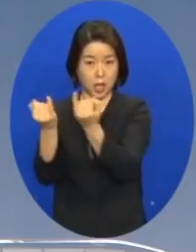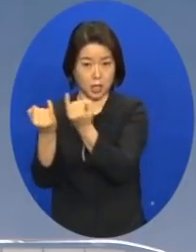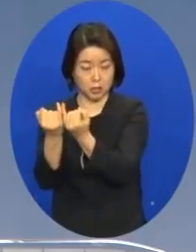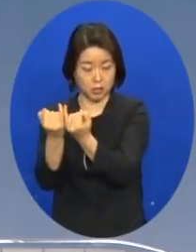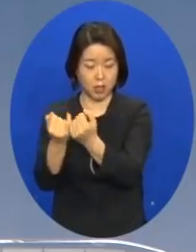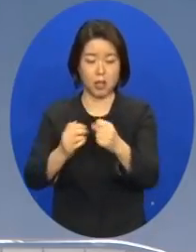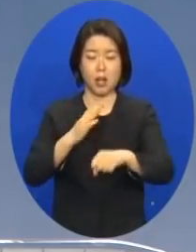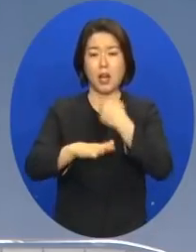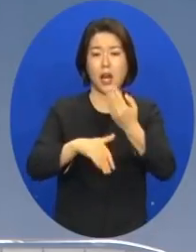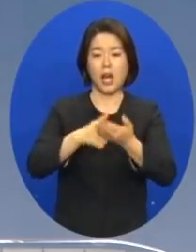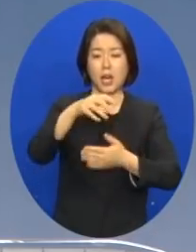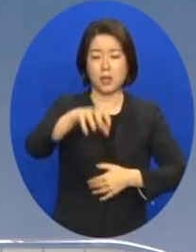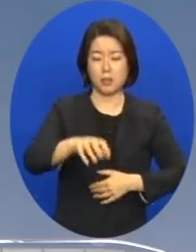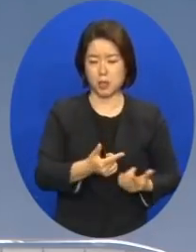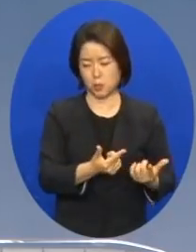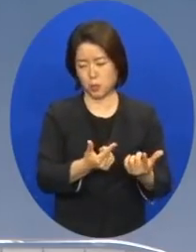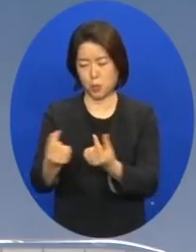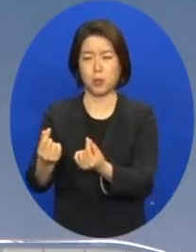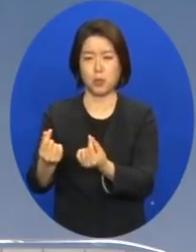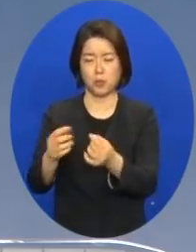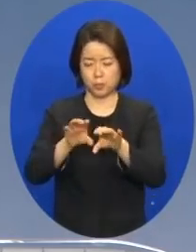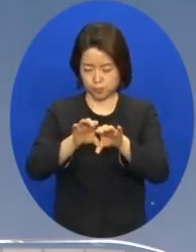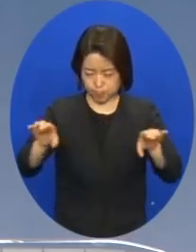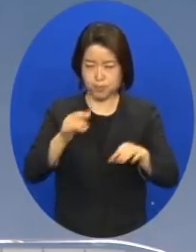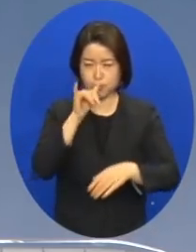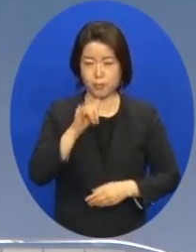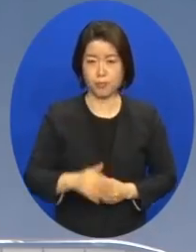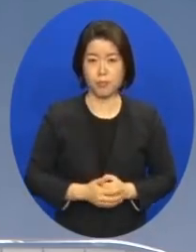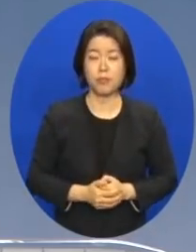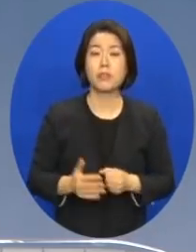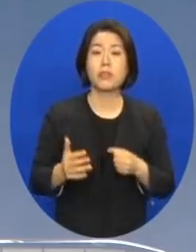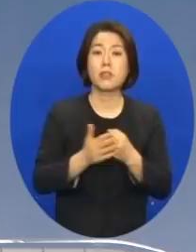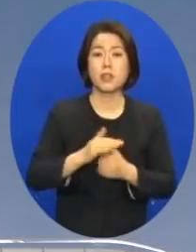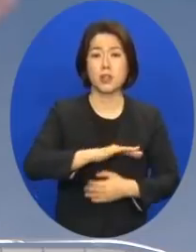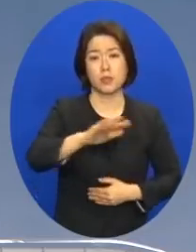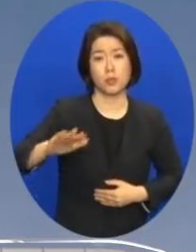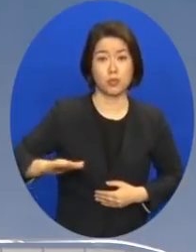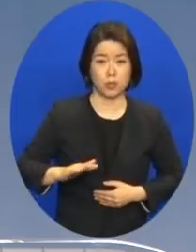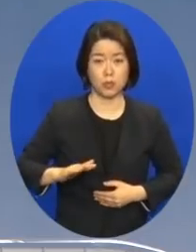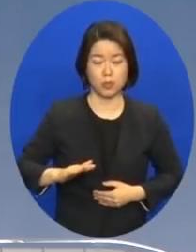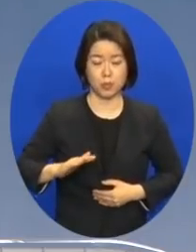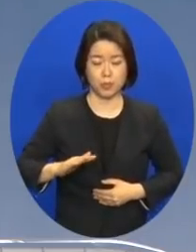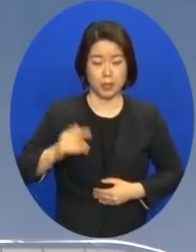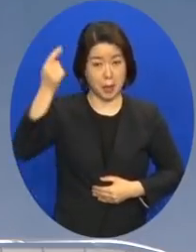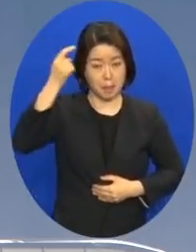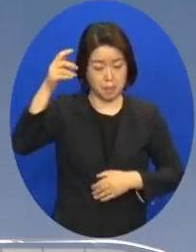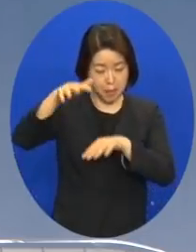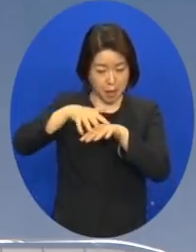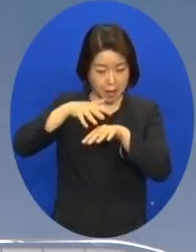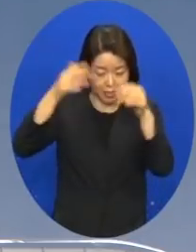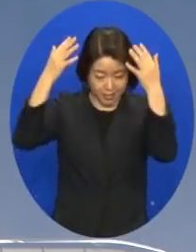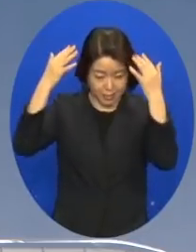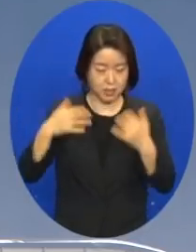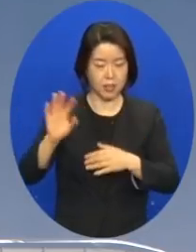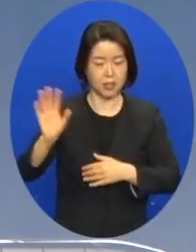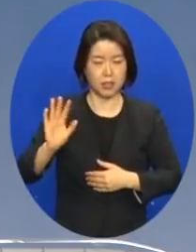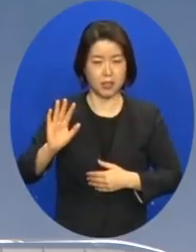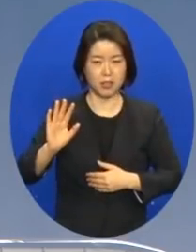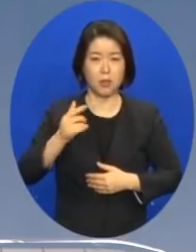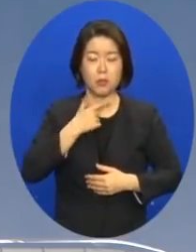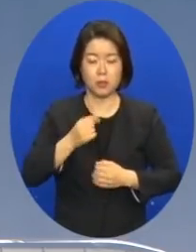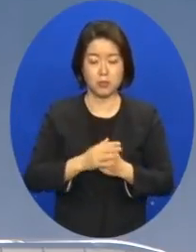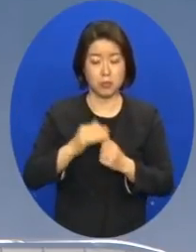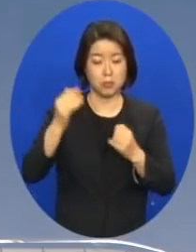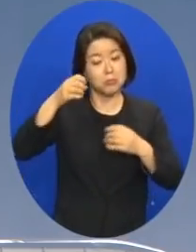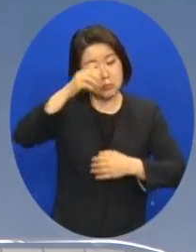하나님 앞에서는 다 동일하더라. 그러니 우리도 수건 안 쓰고 예배드리고 수건 쓰지 않고